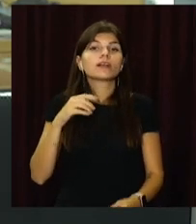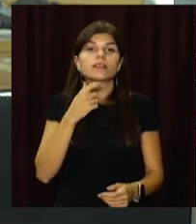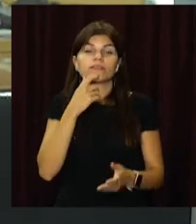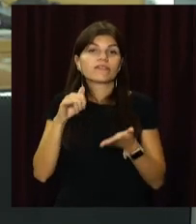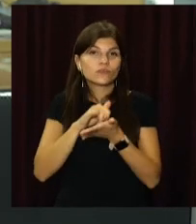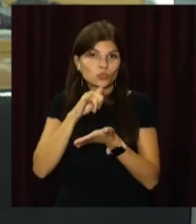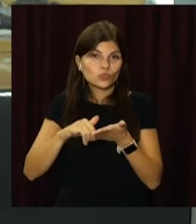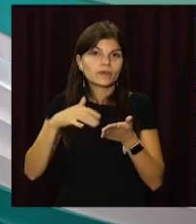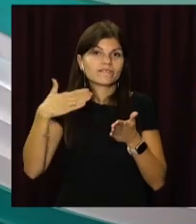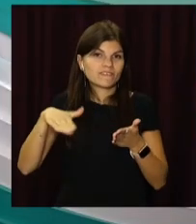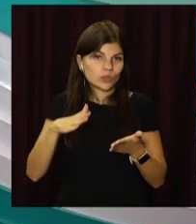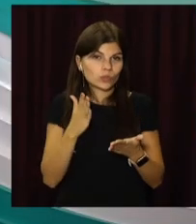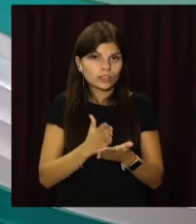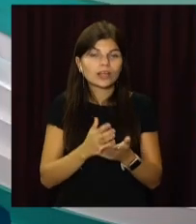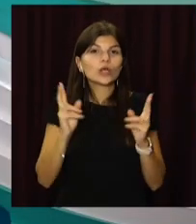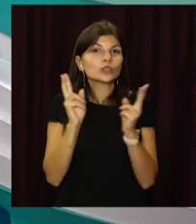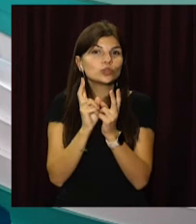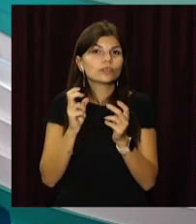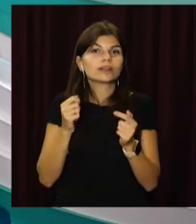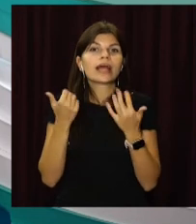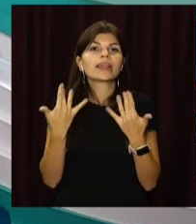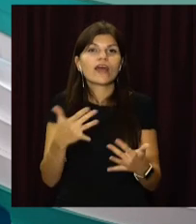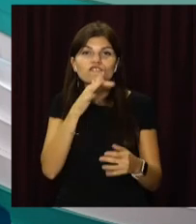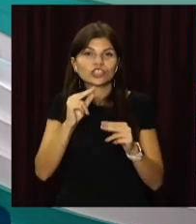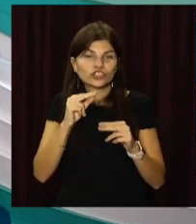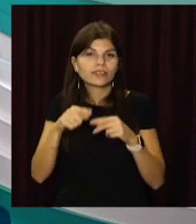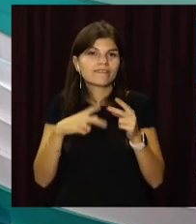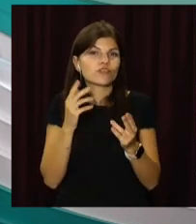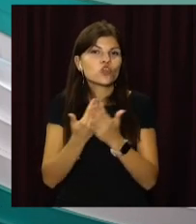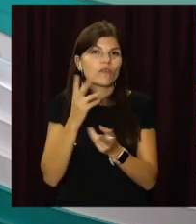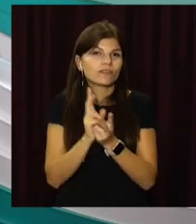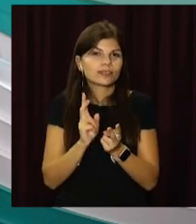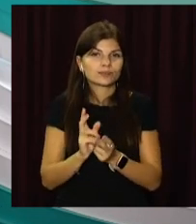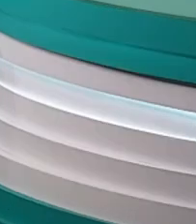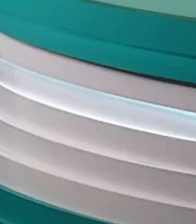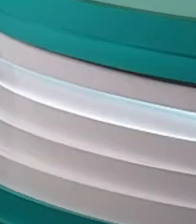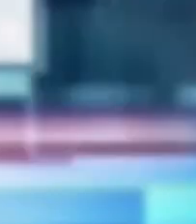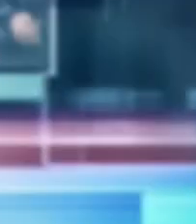переглядайте на нашому YouTube-каналі. Зустрінемося за кілька годин у наступному випуску новин.